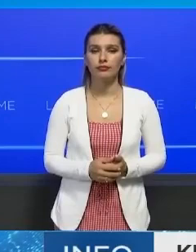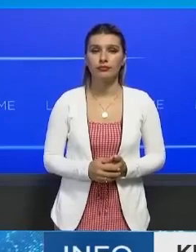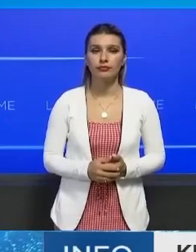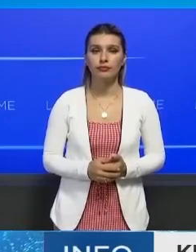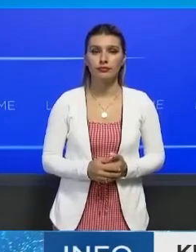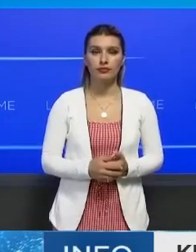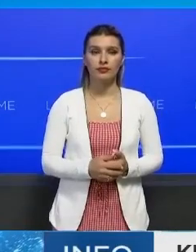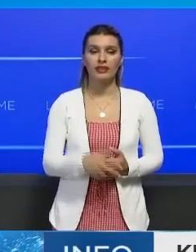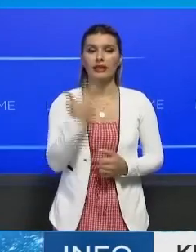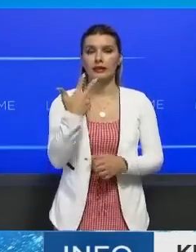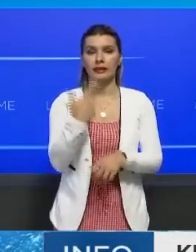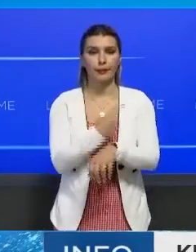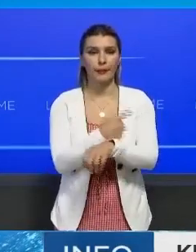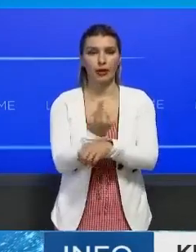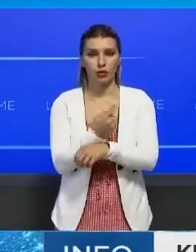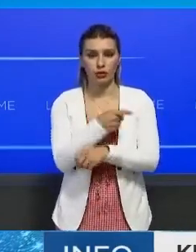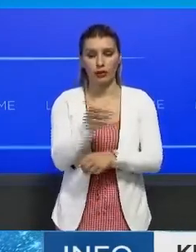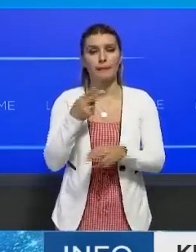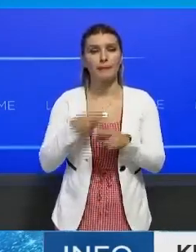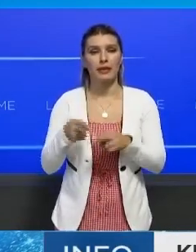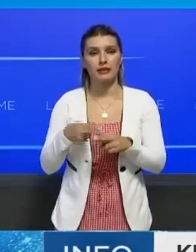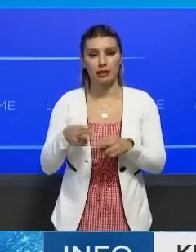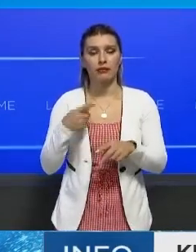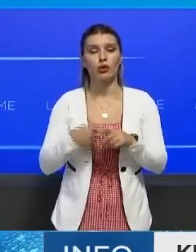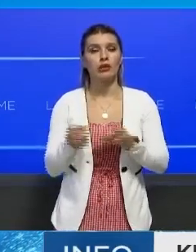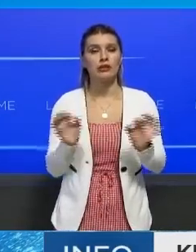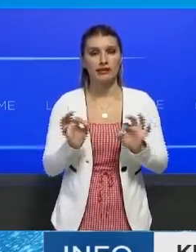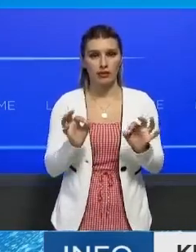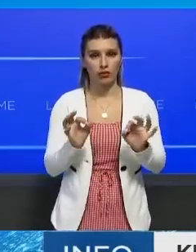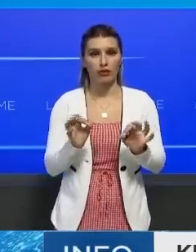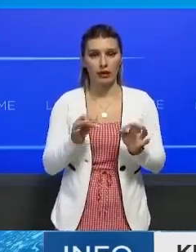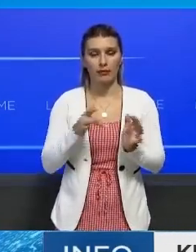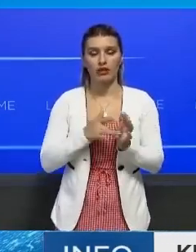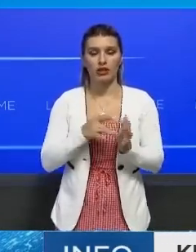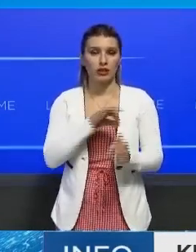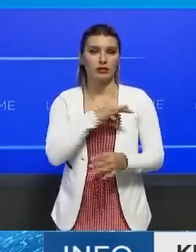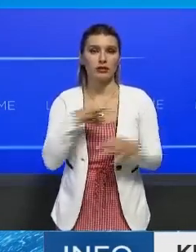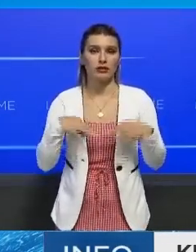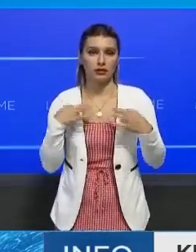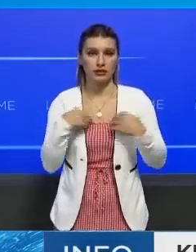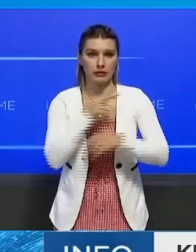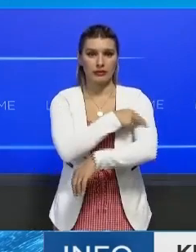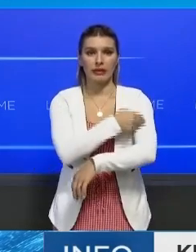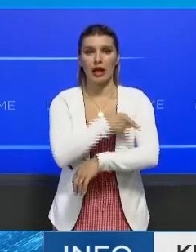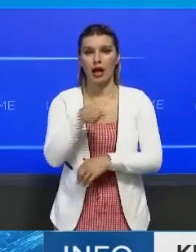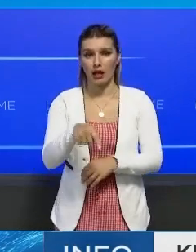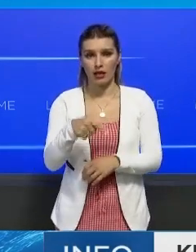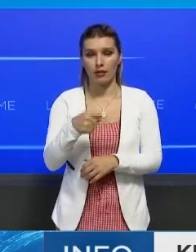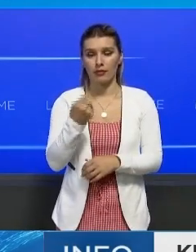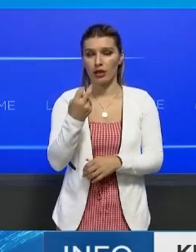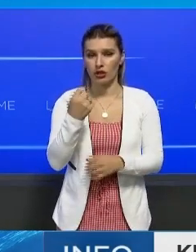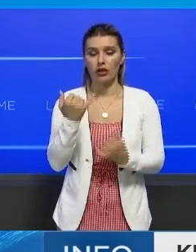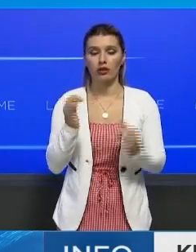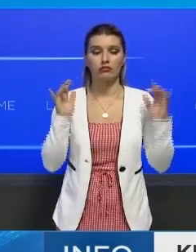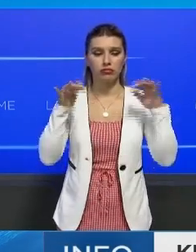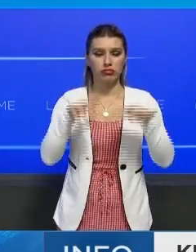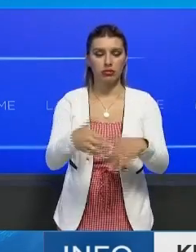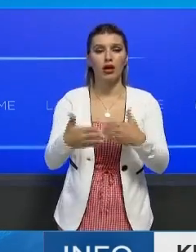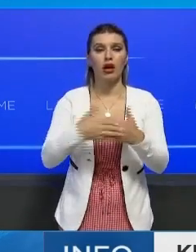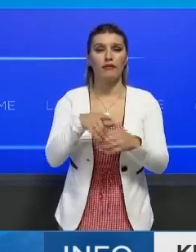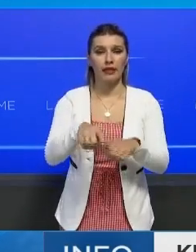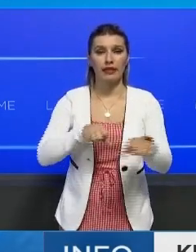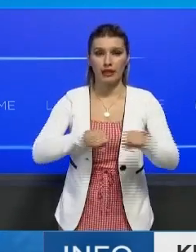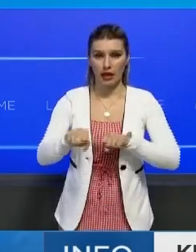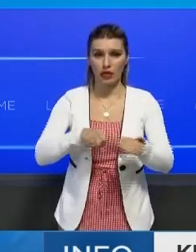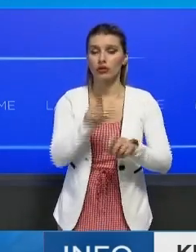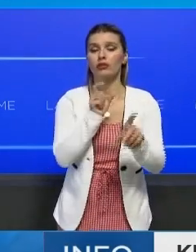Për 30 minuta, punëtorët e pastrimit dhe ata të sigurimit të qendrës klinike universitare protestuan sot para drejturisë, ku